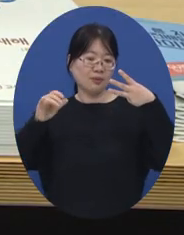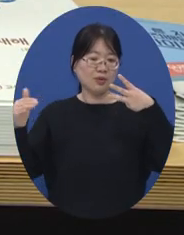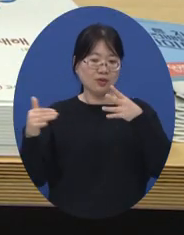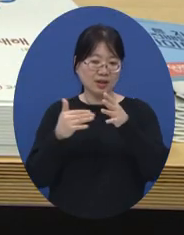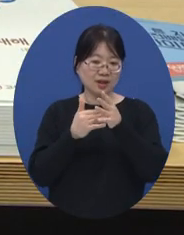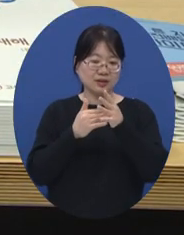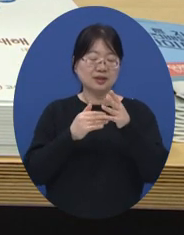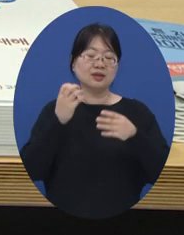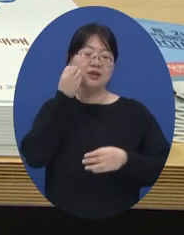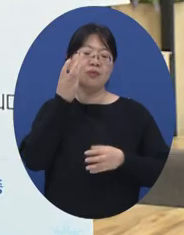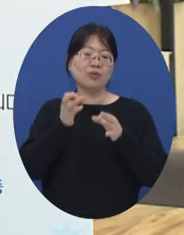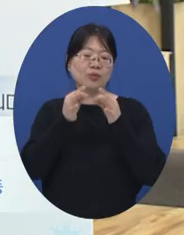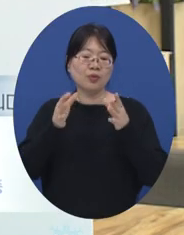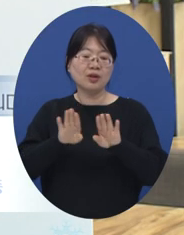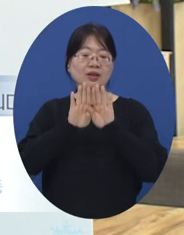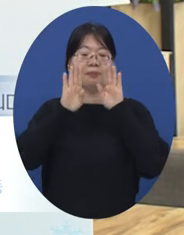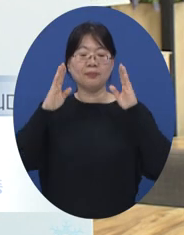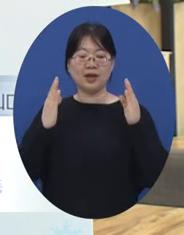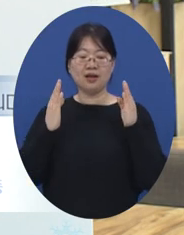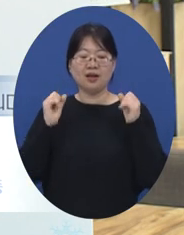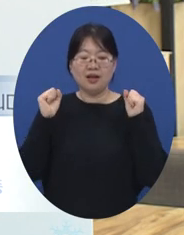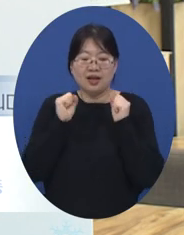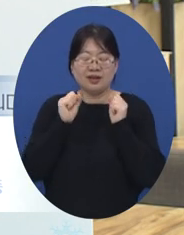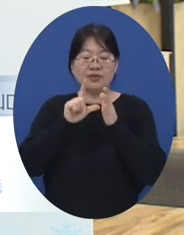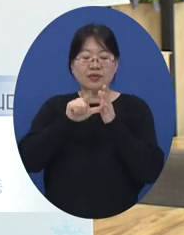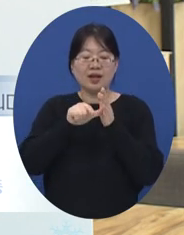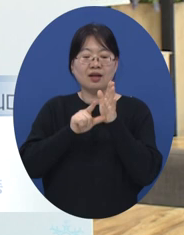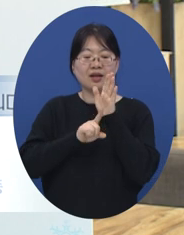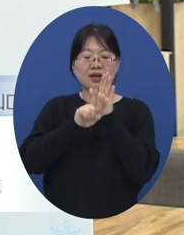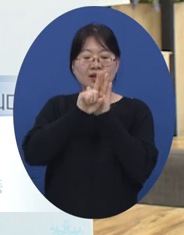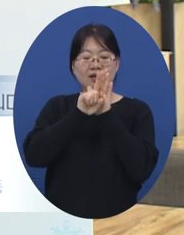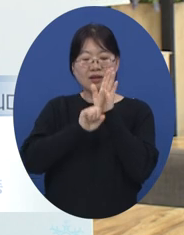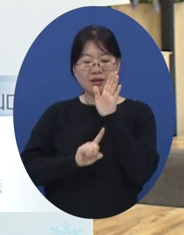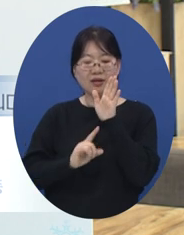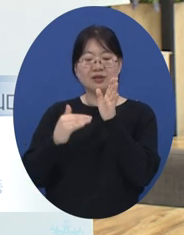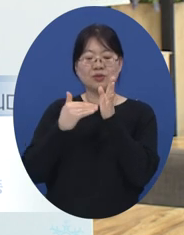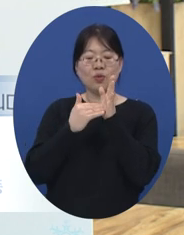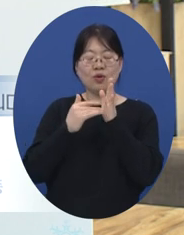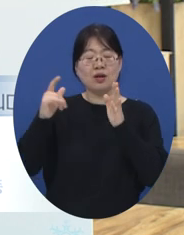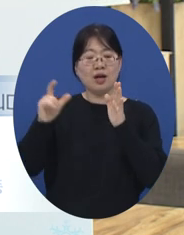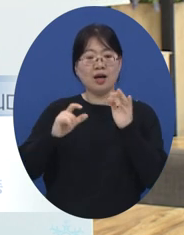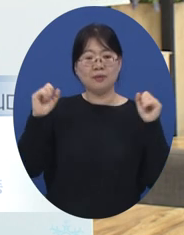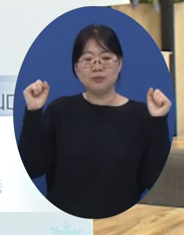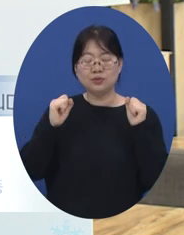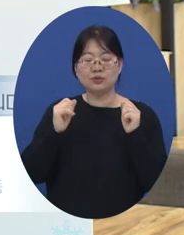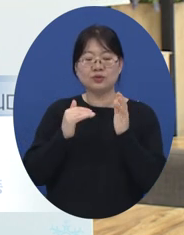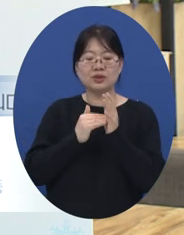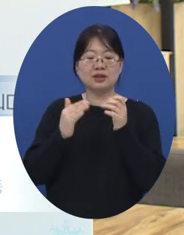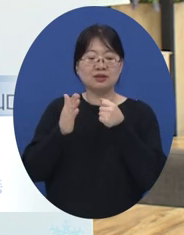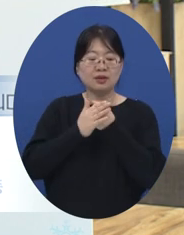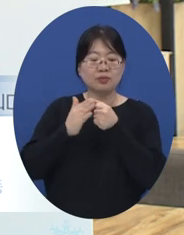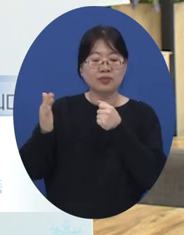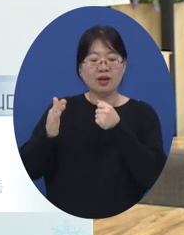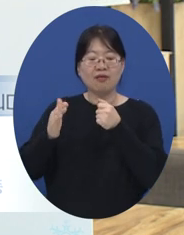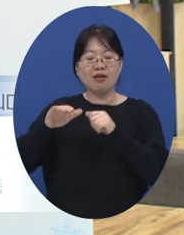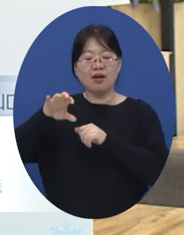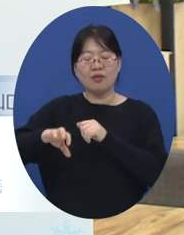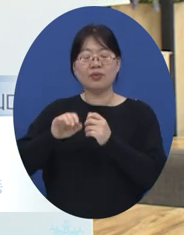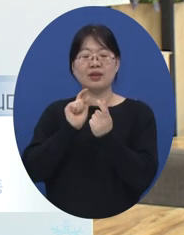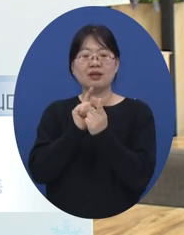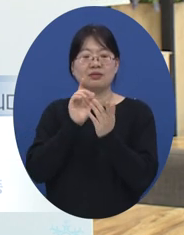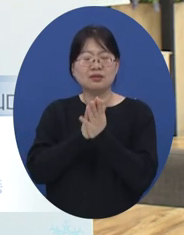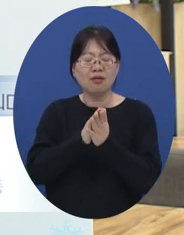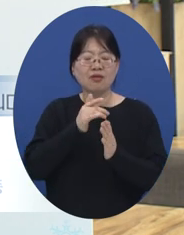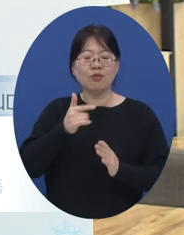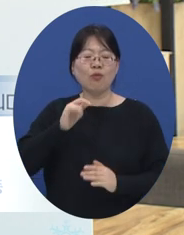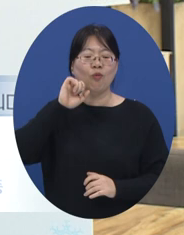달간 개방합니다. 혹한기에는 기온이 영하로 떨어지고 강풍이 불기 때문에 현장에서